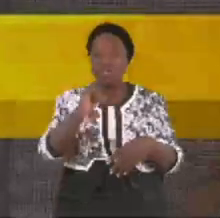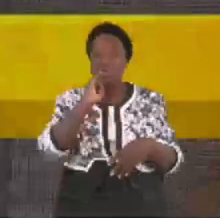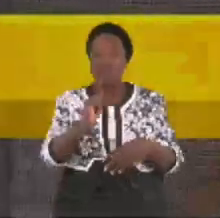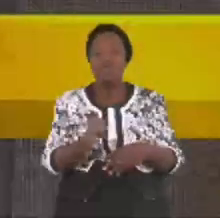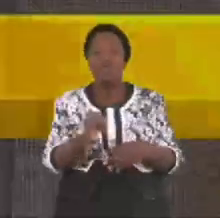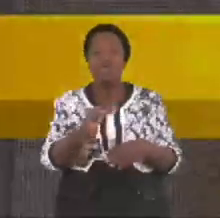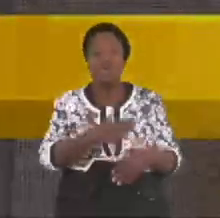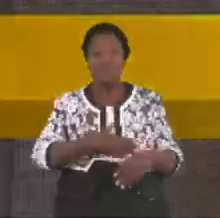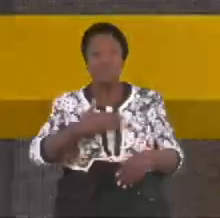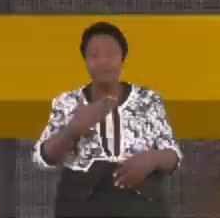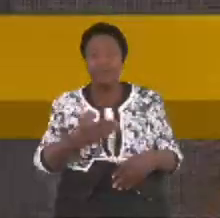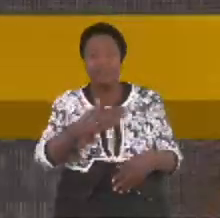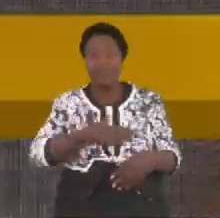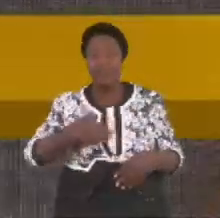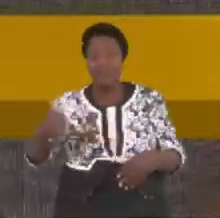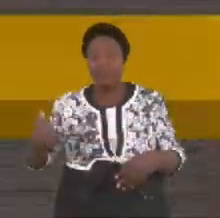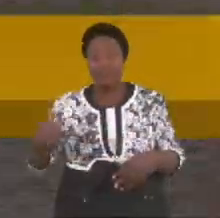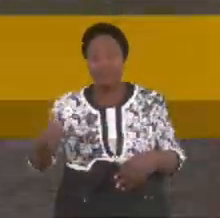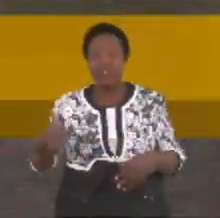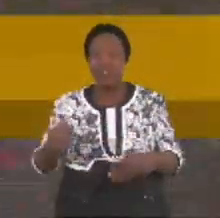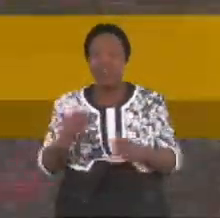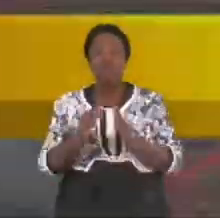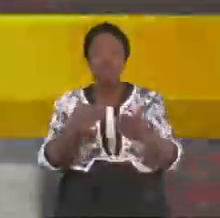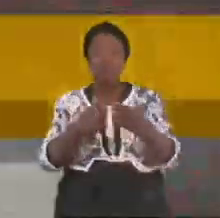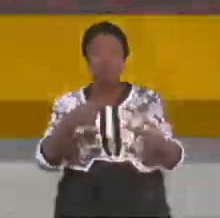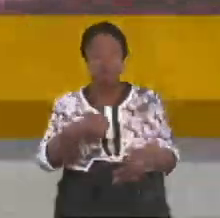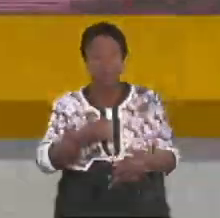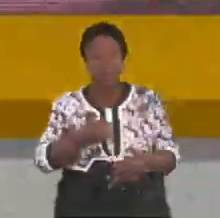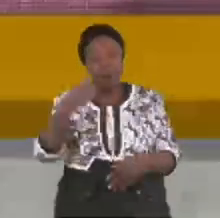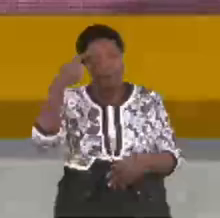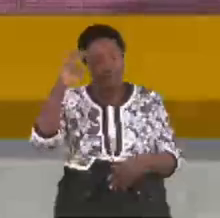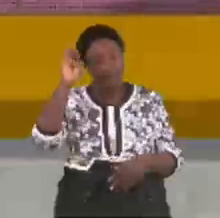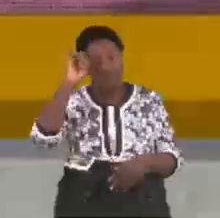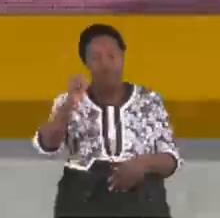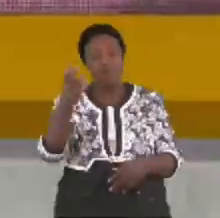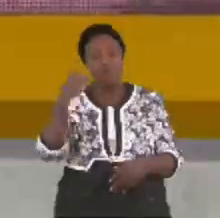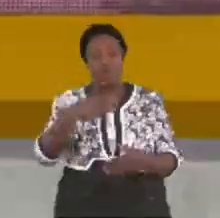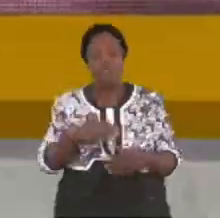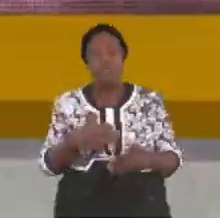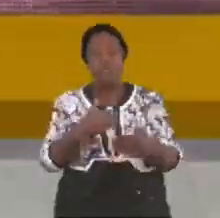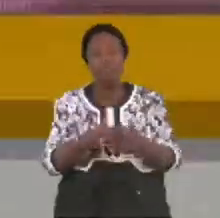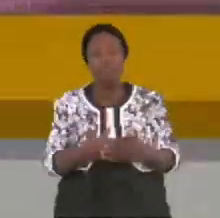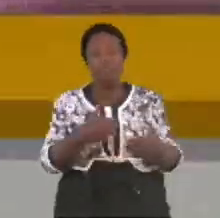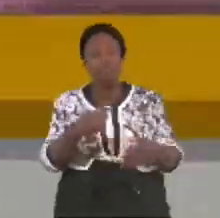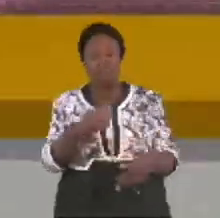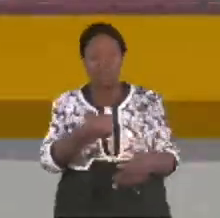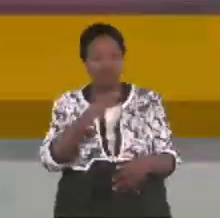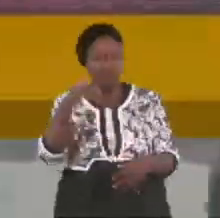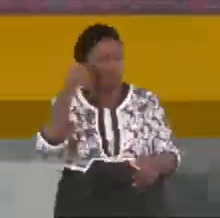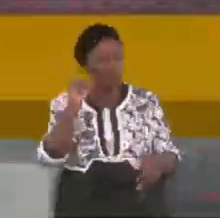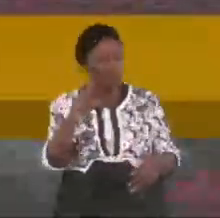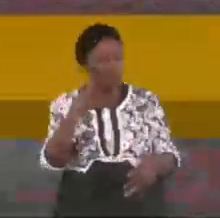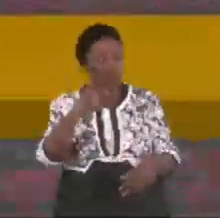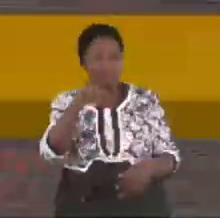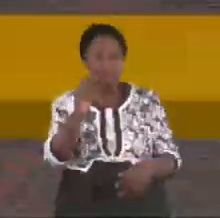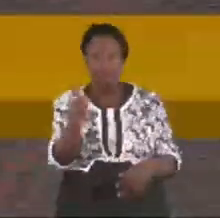précédé, car il était avant moi. Vous comprenez? Jean-Baptiste est